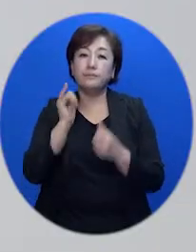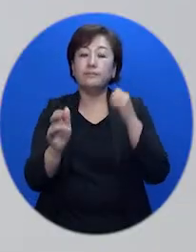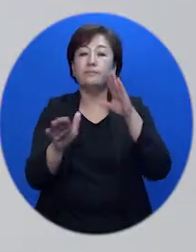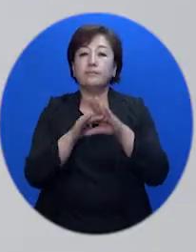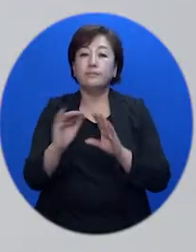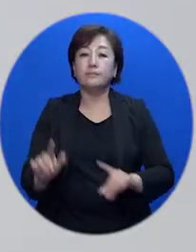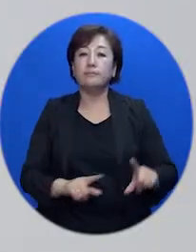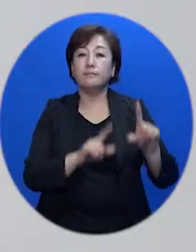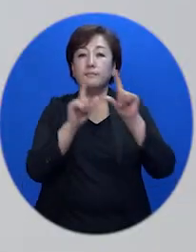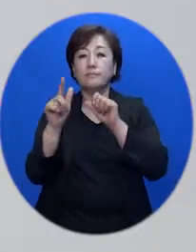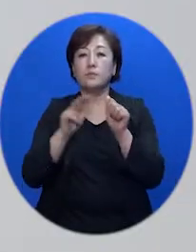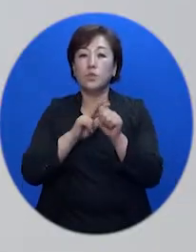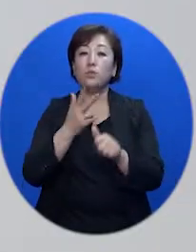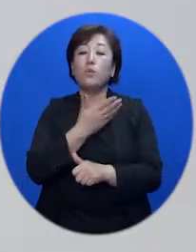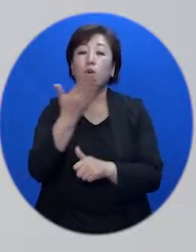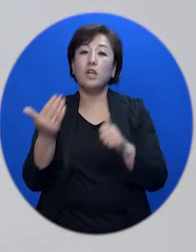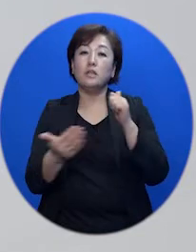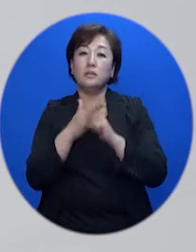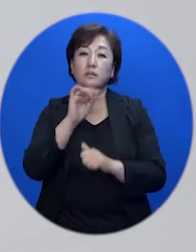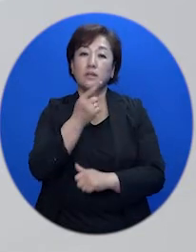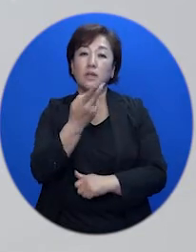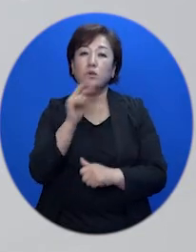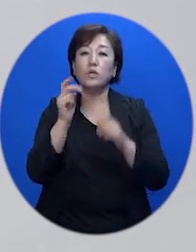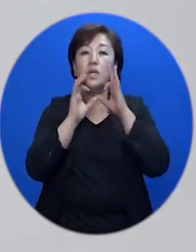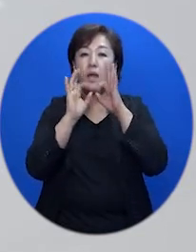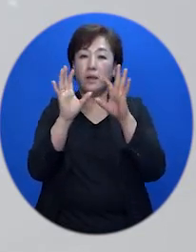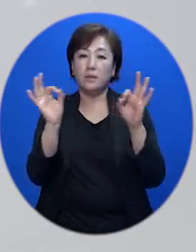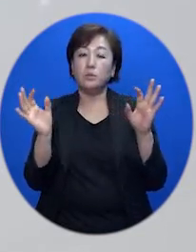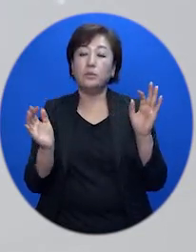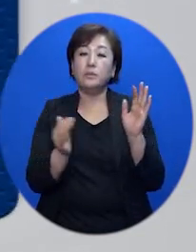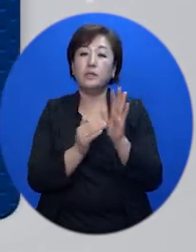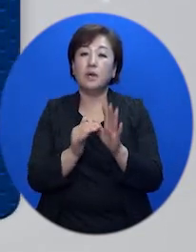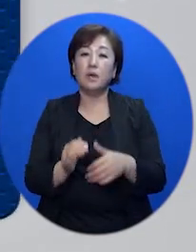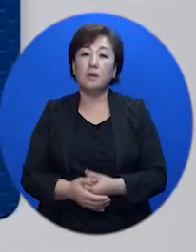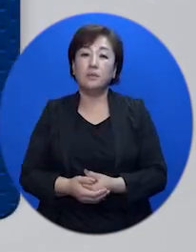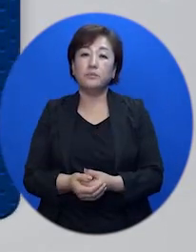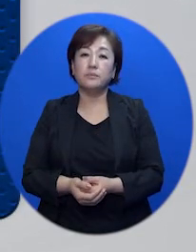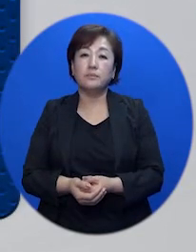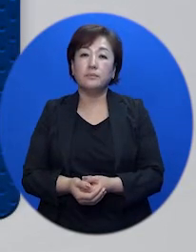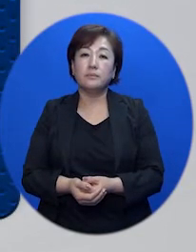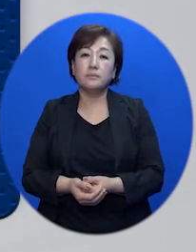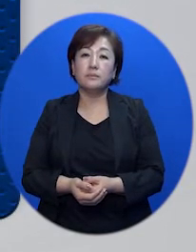울산의 문화와 생활 소식을 알려드리는 해우리 문화가 알림입니다.